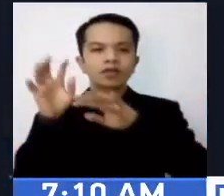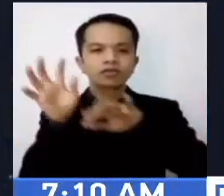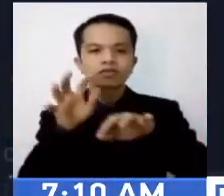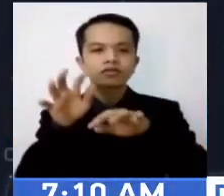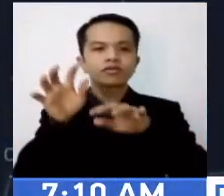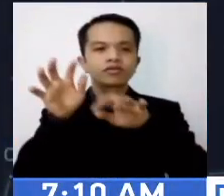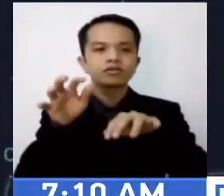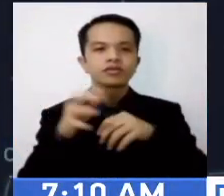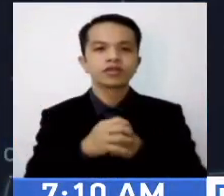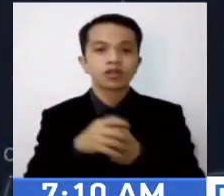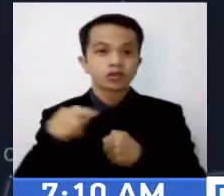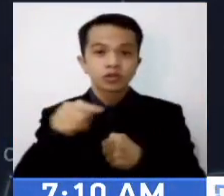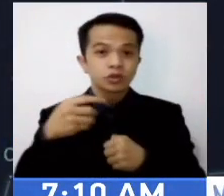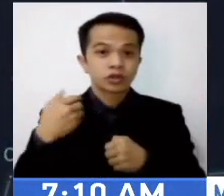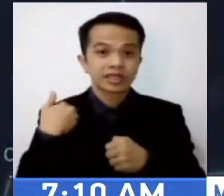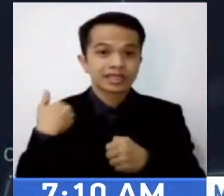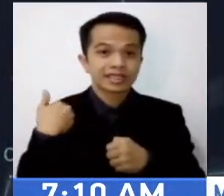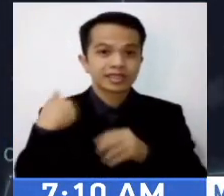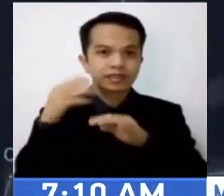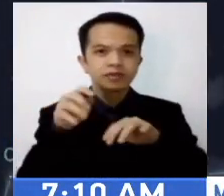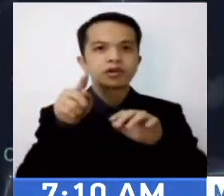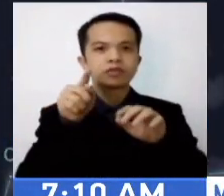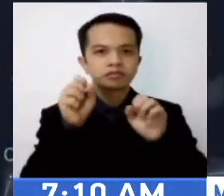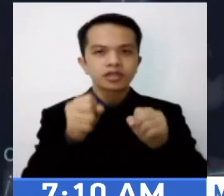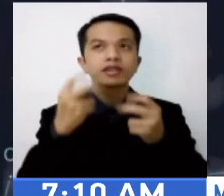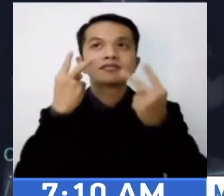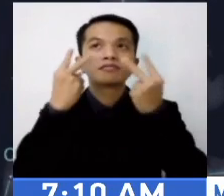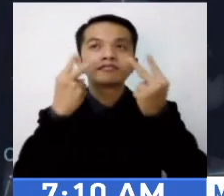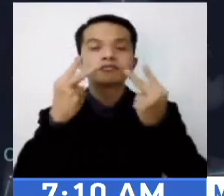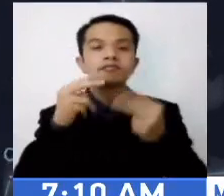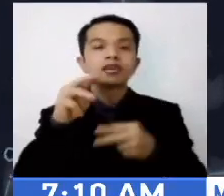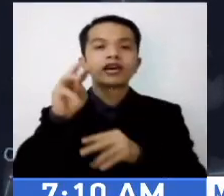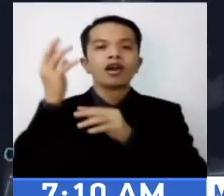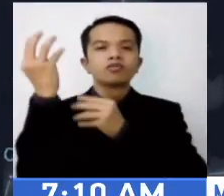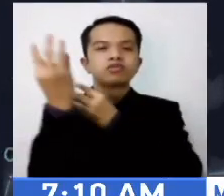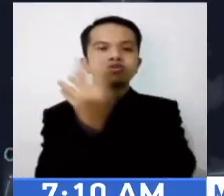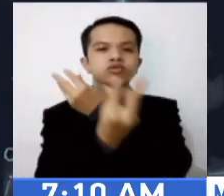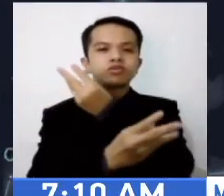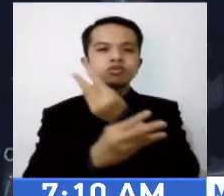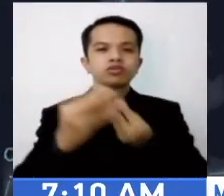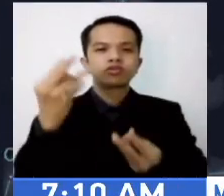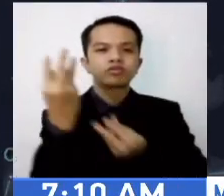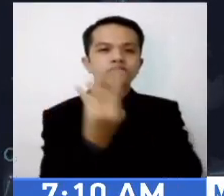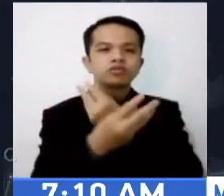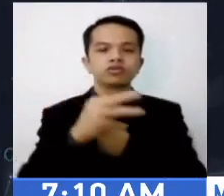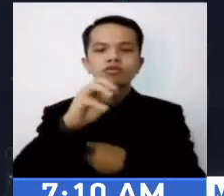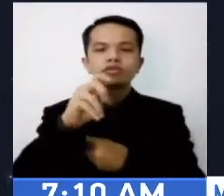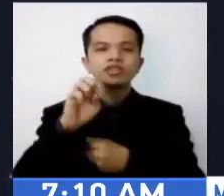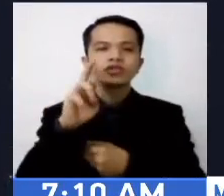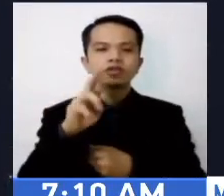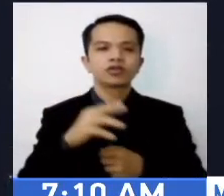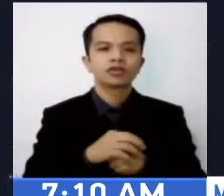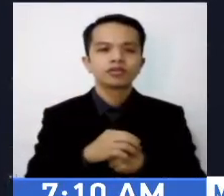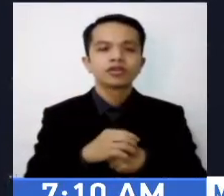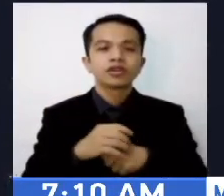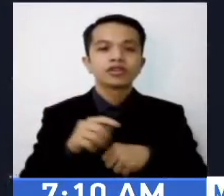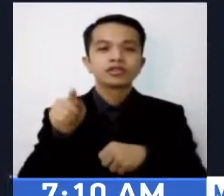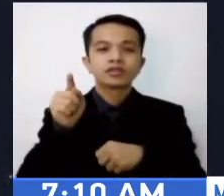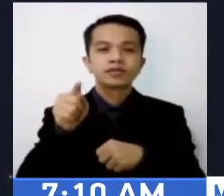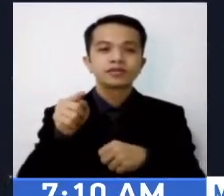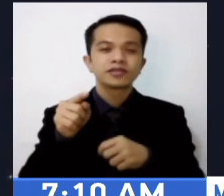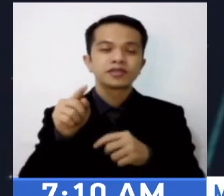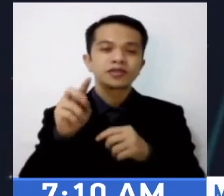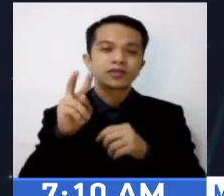lugar, maaari niyong masaksihan sa kalangitan ang Geminid meteor shower. Pasado alas 7 ng gabi hanggang alas 2 ng madaling araw ito,